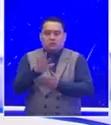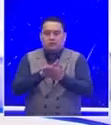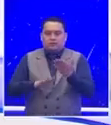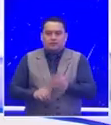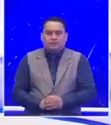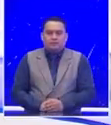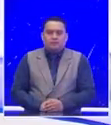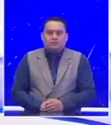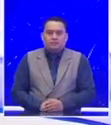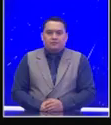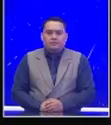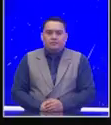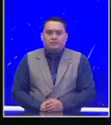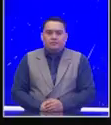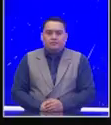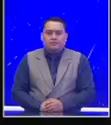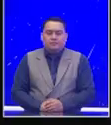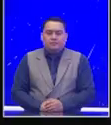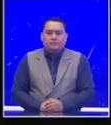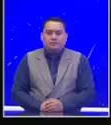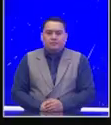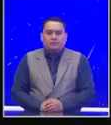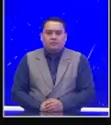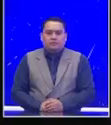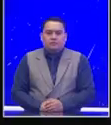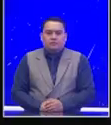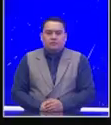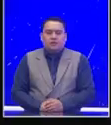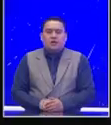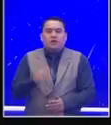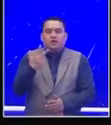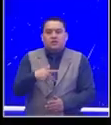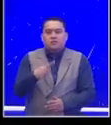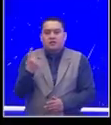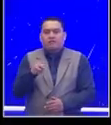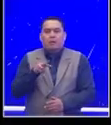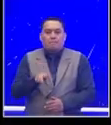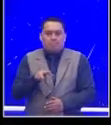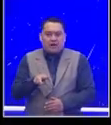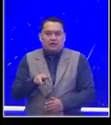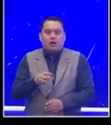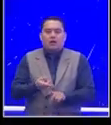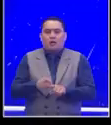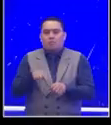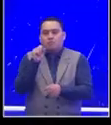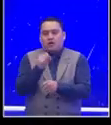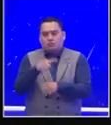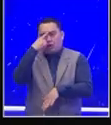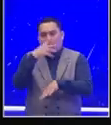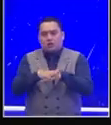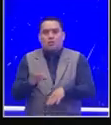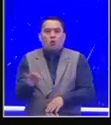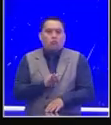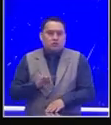Дамир Анитов. На часах ровно 00, 31 марта, а это значит поручение акима